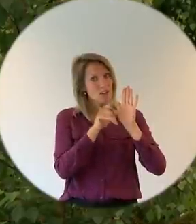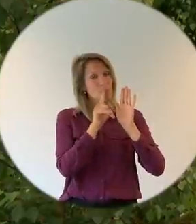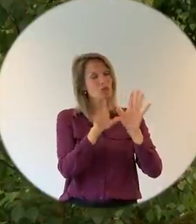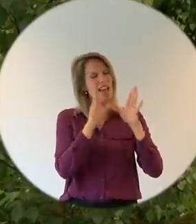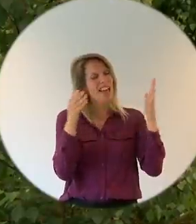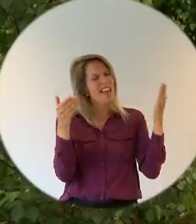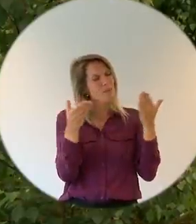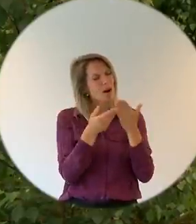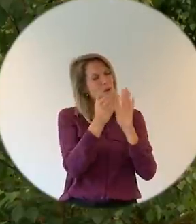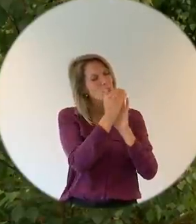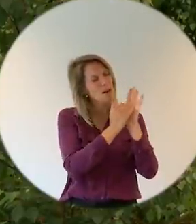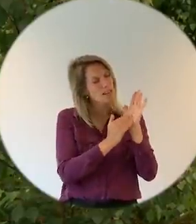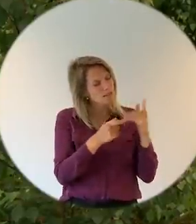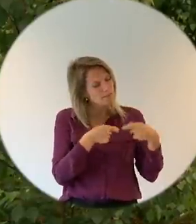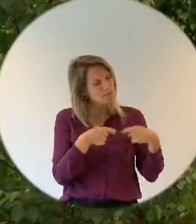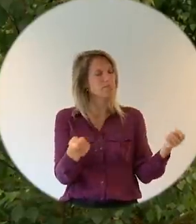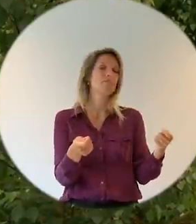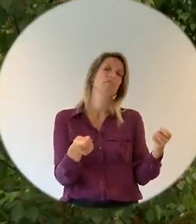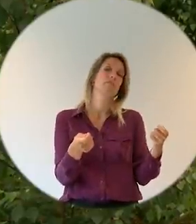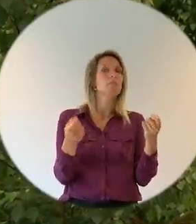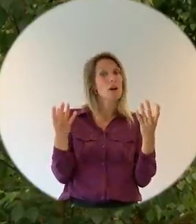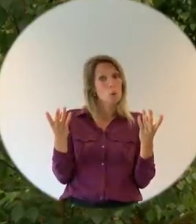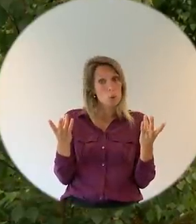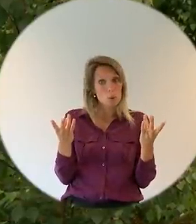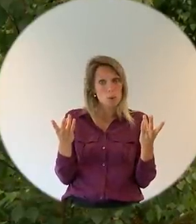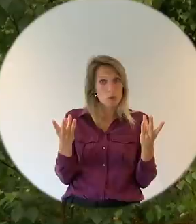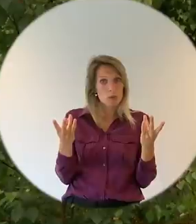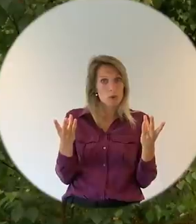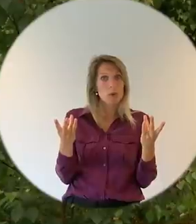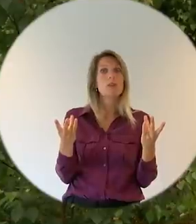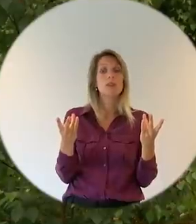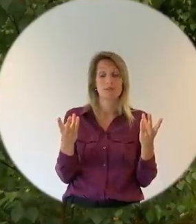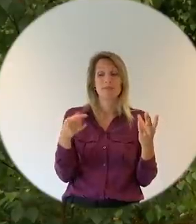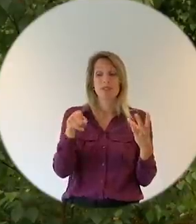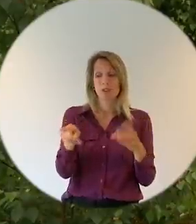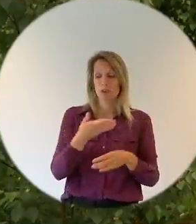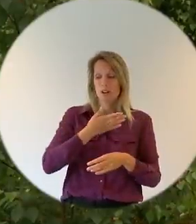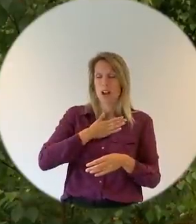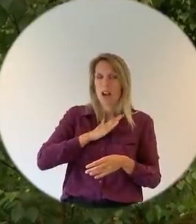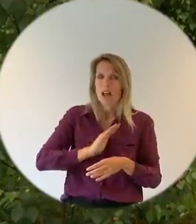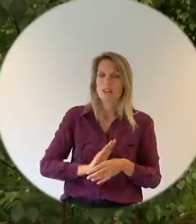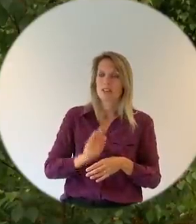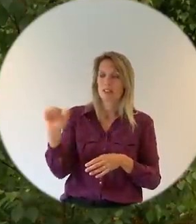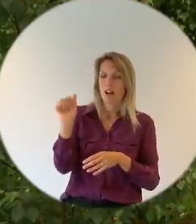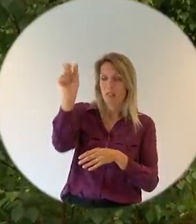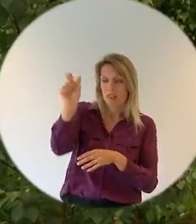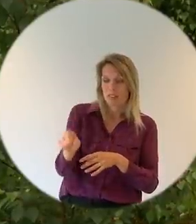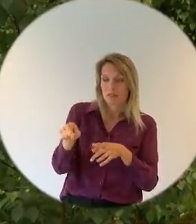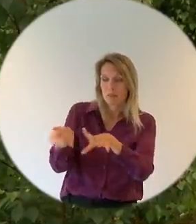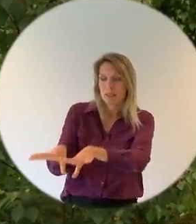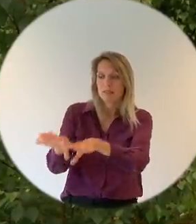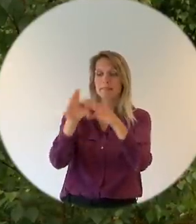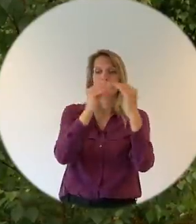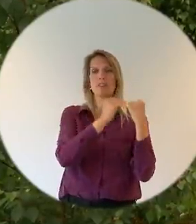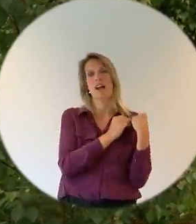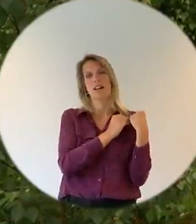doen. En dat doe je door de lasten van de ander te dragen.